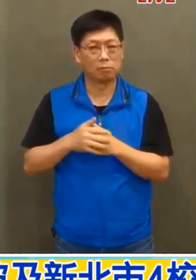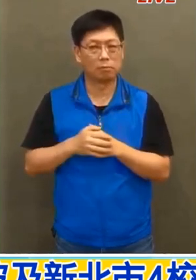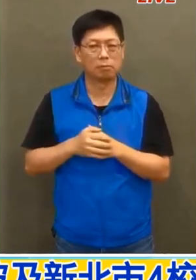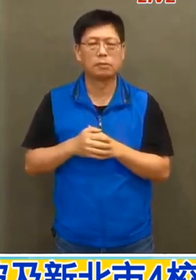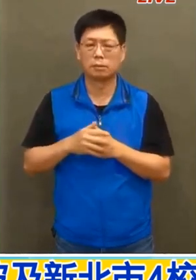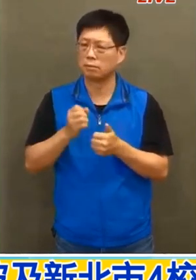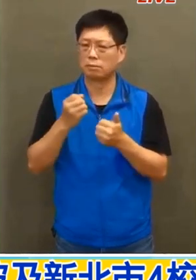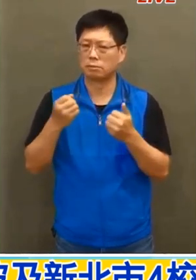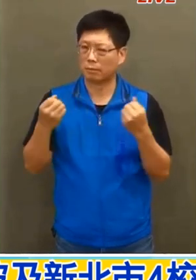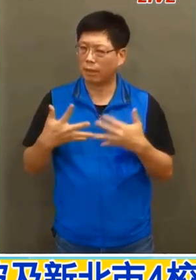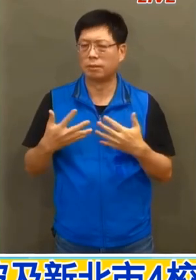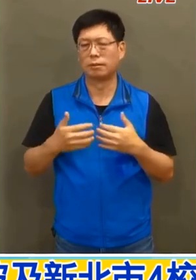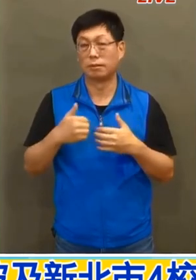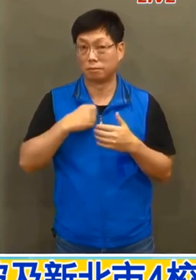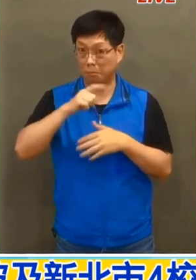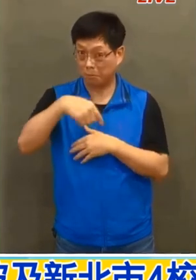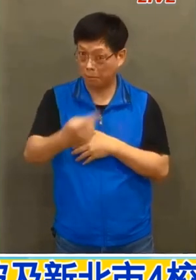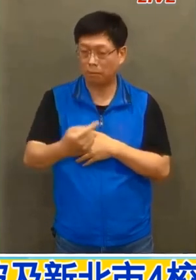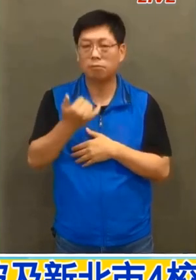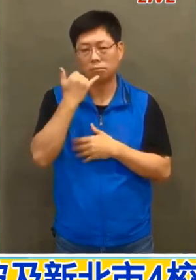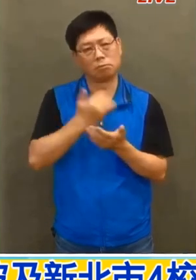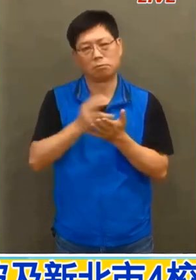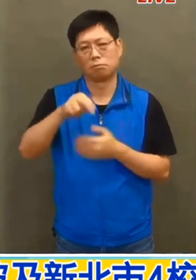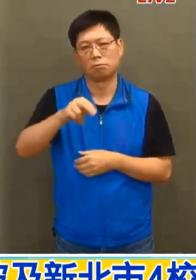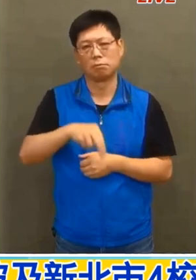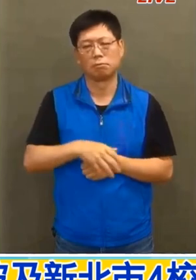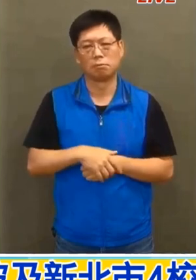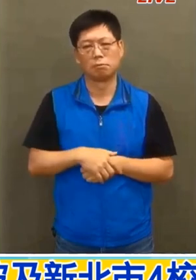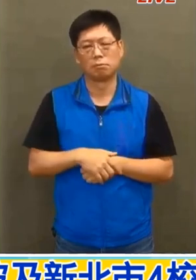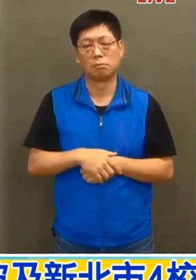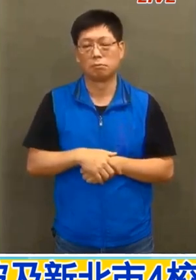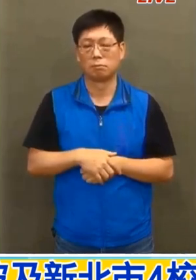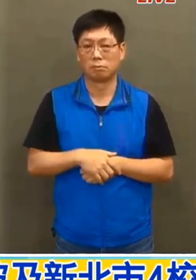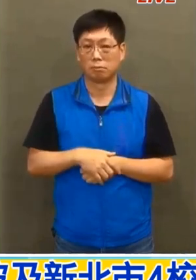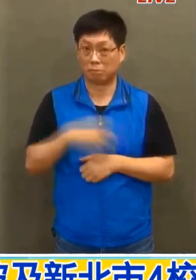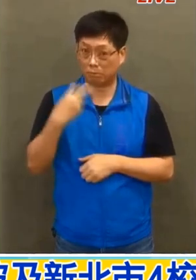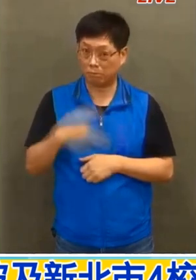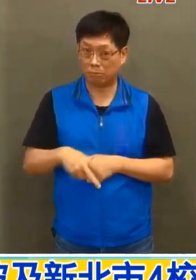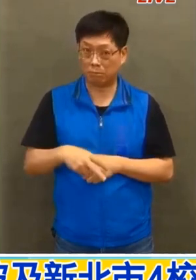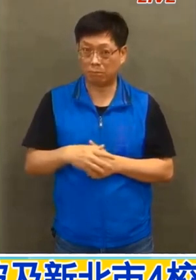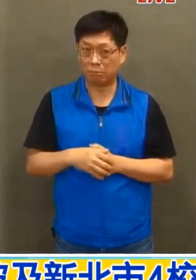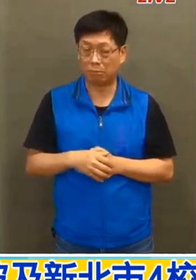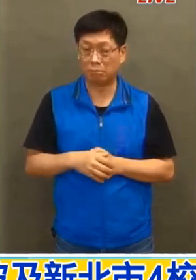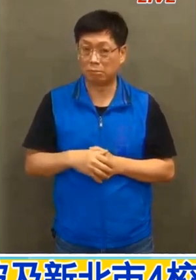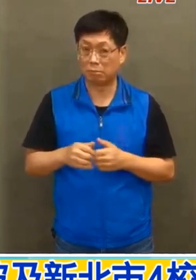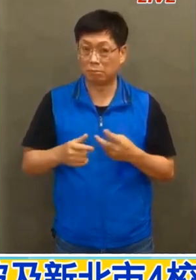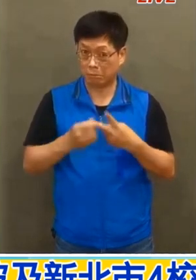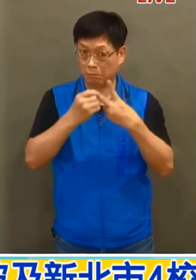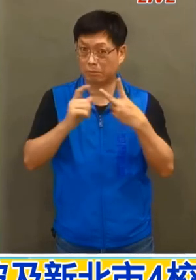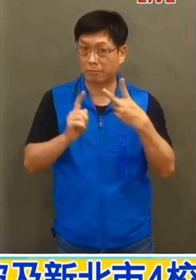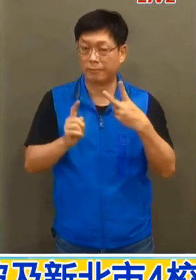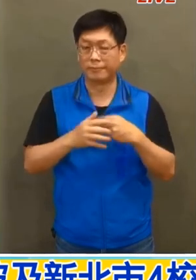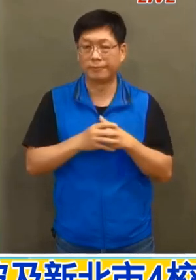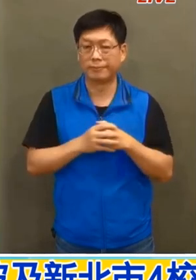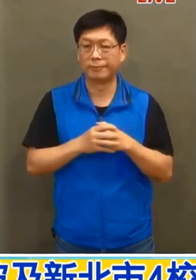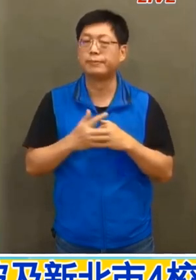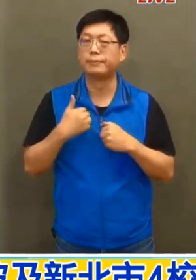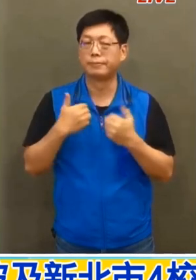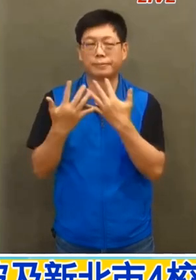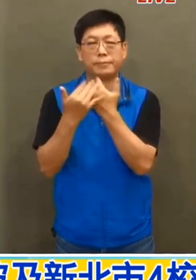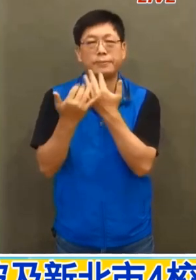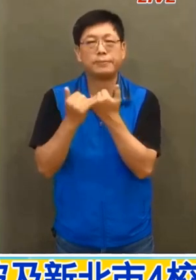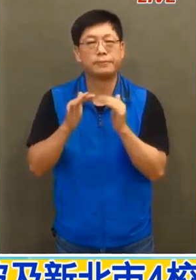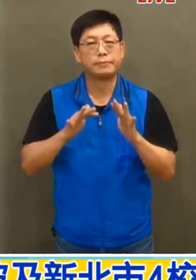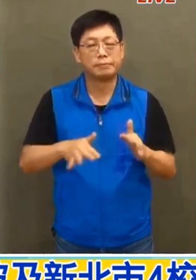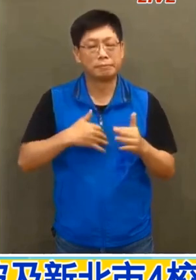经没有问，就是说这后续是可以解决的哈。那当然而且第二个部分是我们学生目